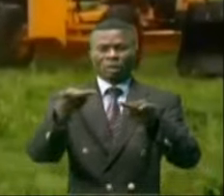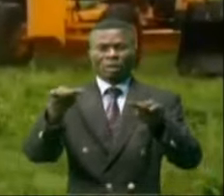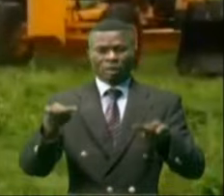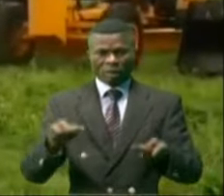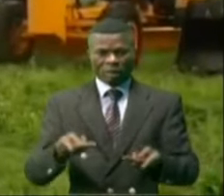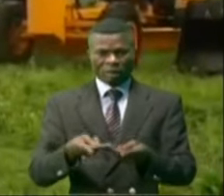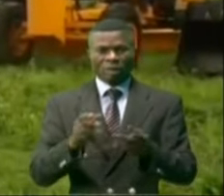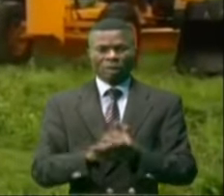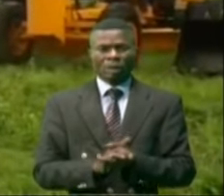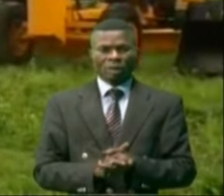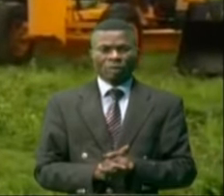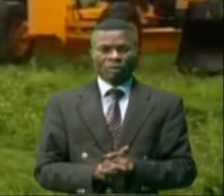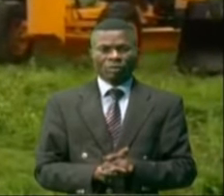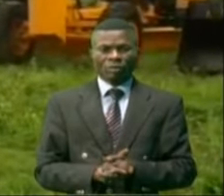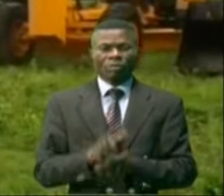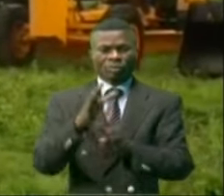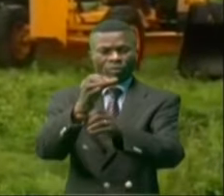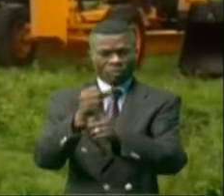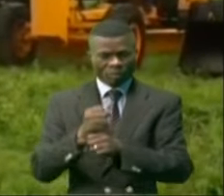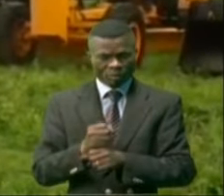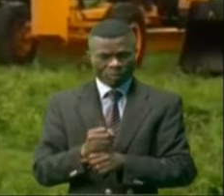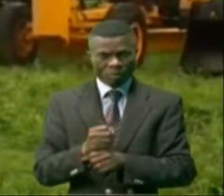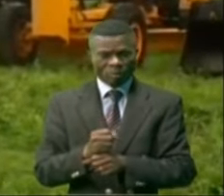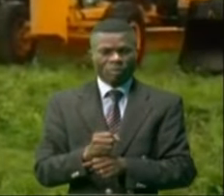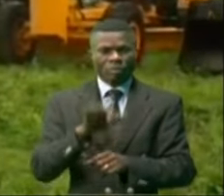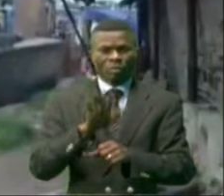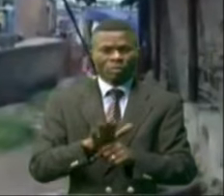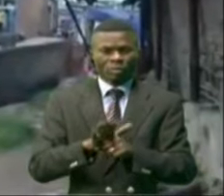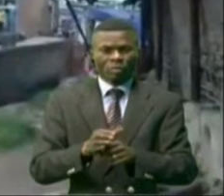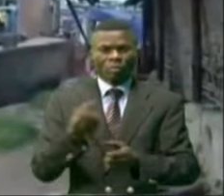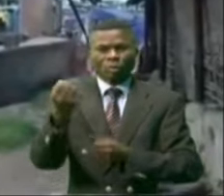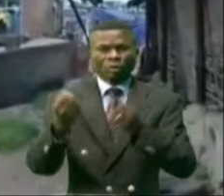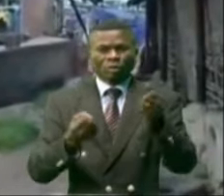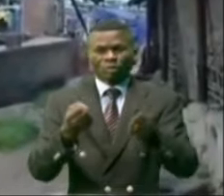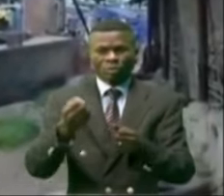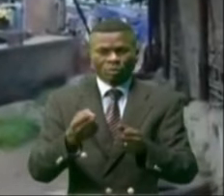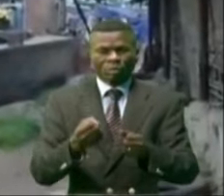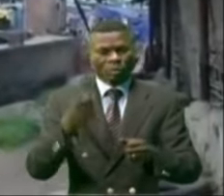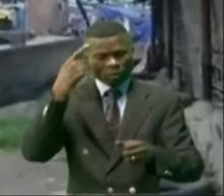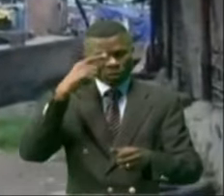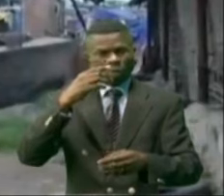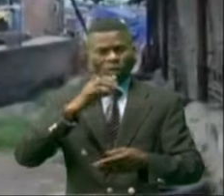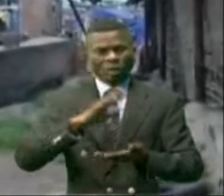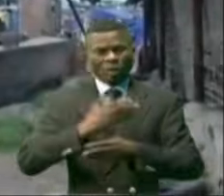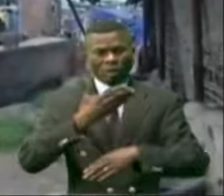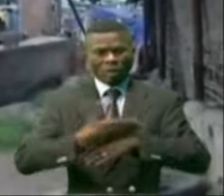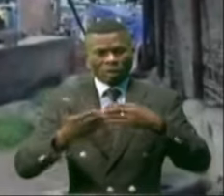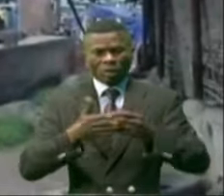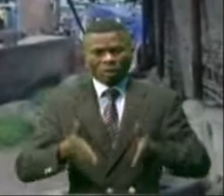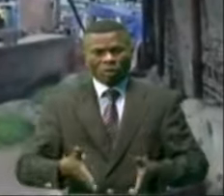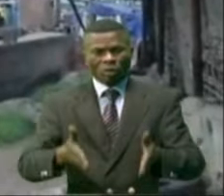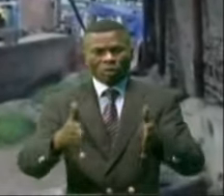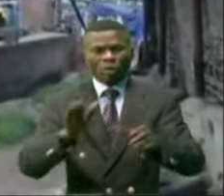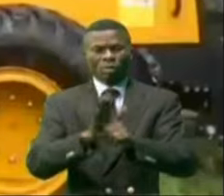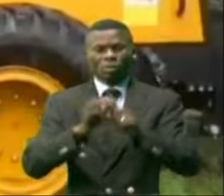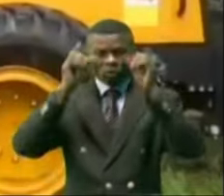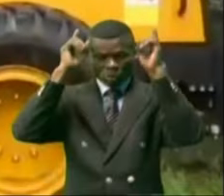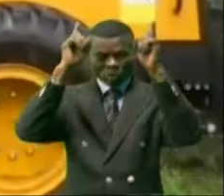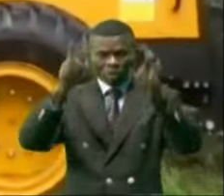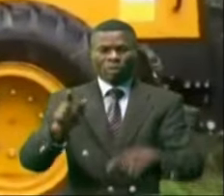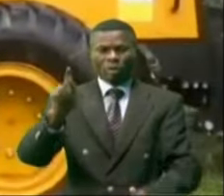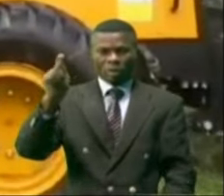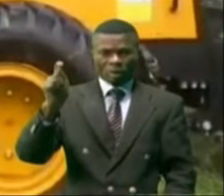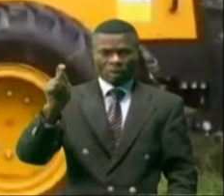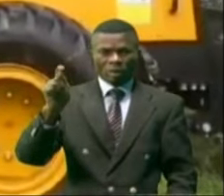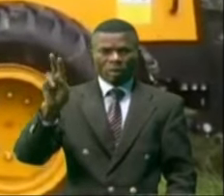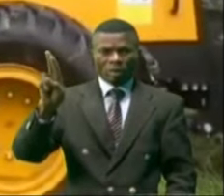de Businga est de réceptionner les lots d'engins destinés à la réhabilitation des routes ainsi que des bus de transport en commun,